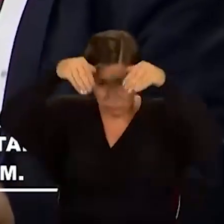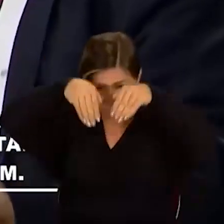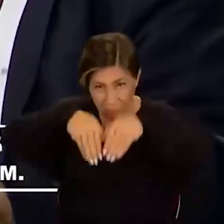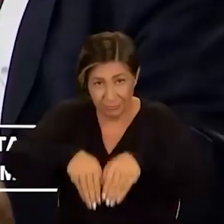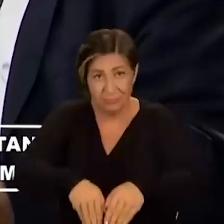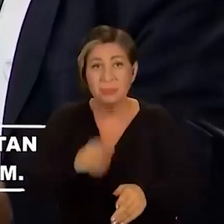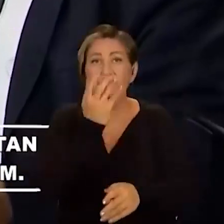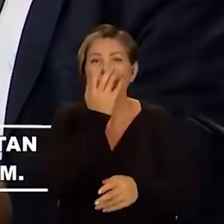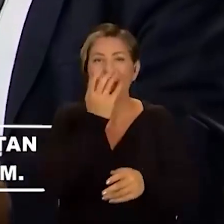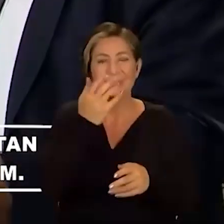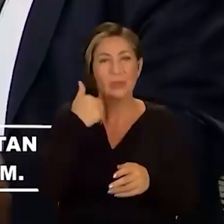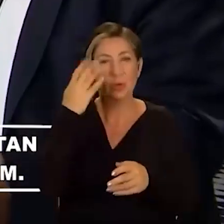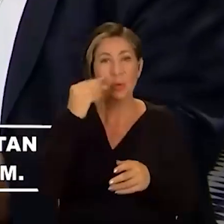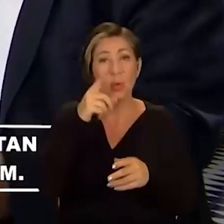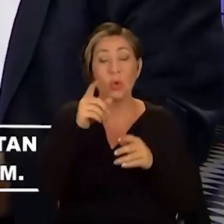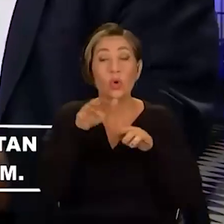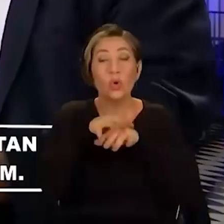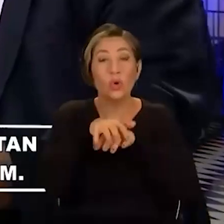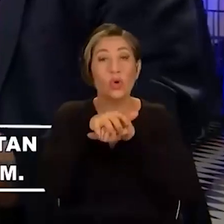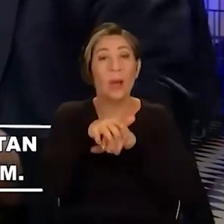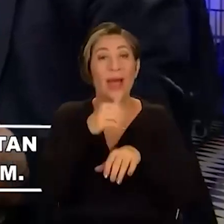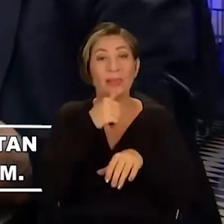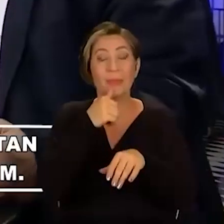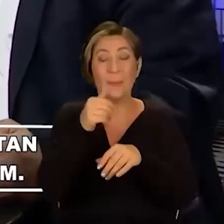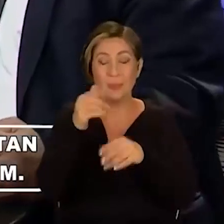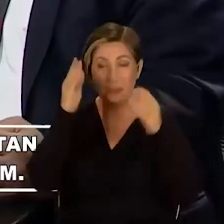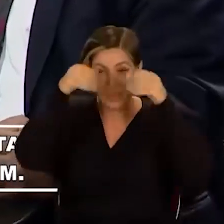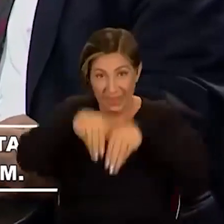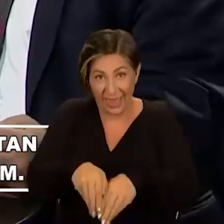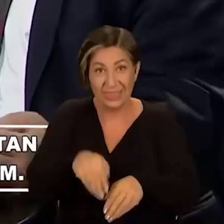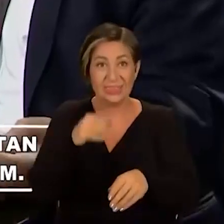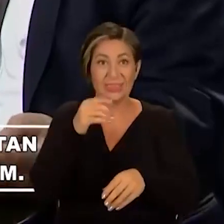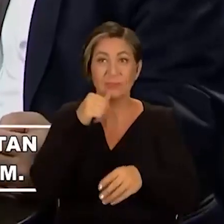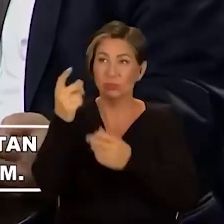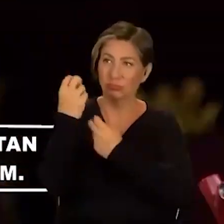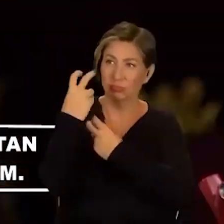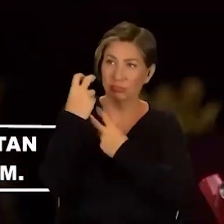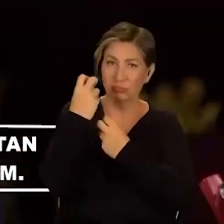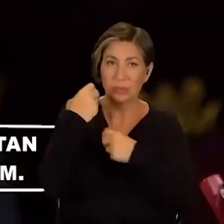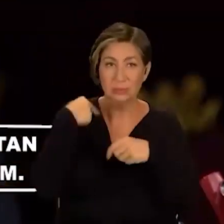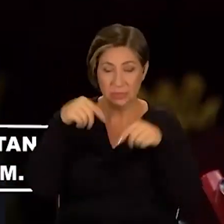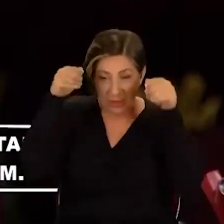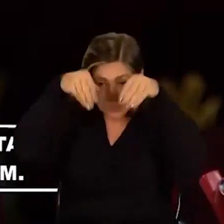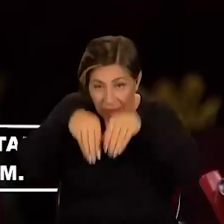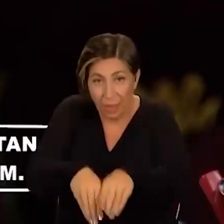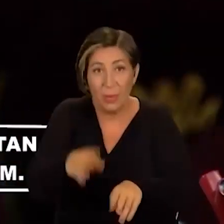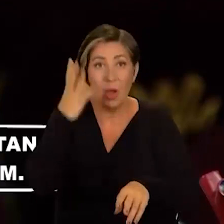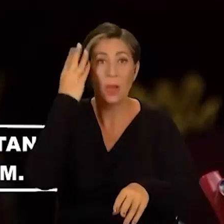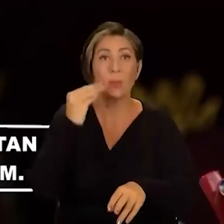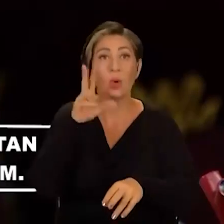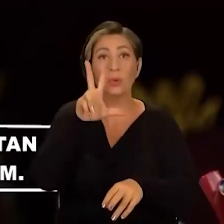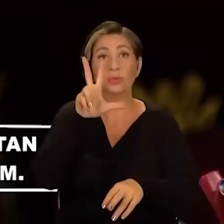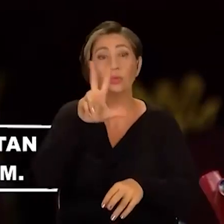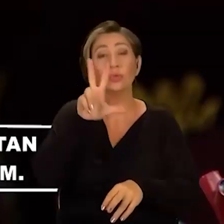sevgili arkadaşım, o kurbağa adamlar döneminin balık adamlarından. Onun sayesinde dalmayı öğrendim ve 32